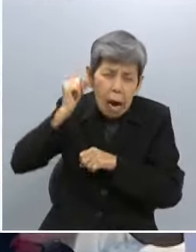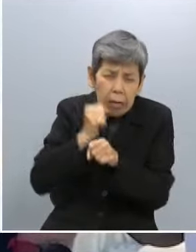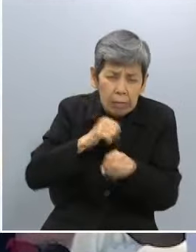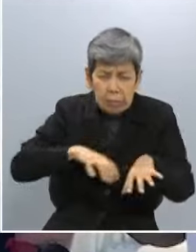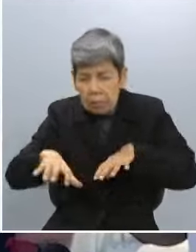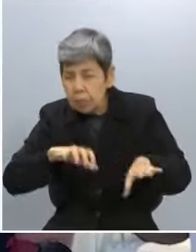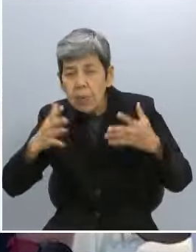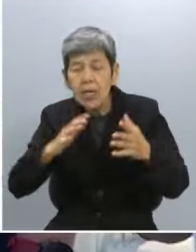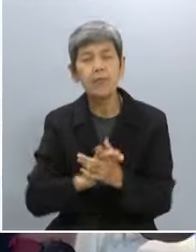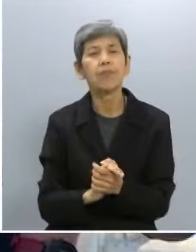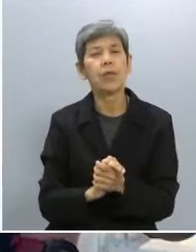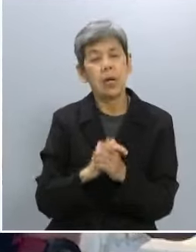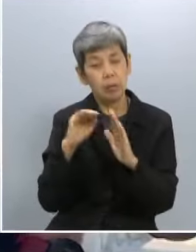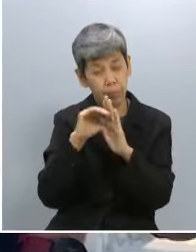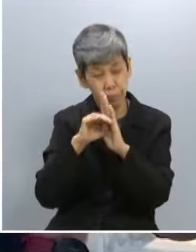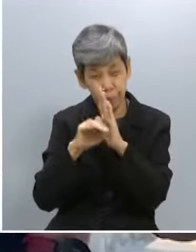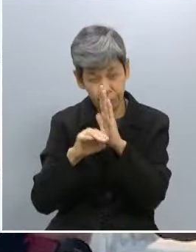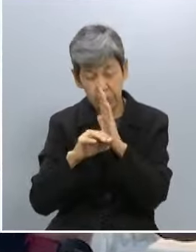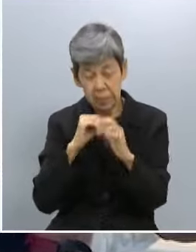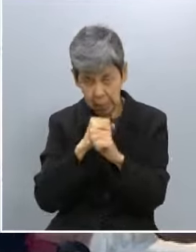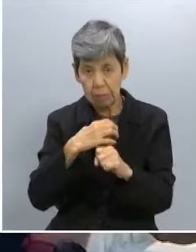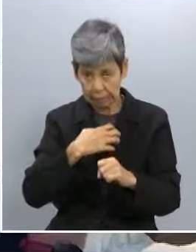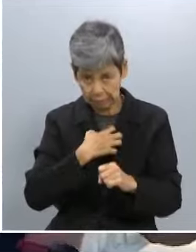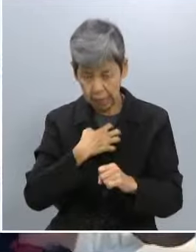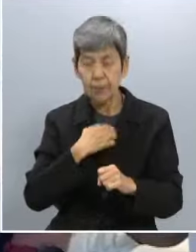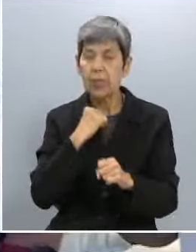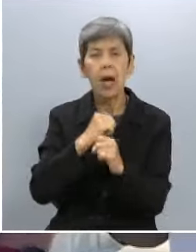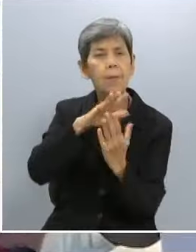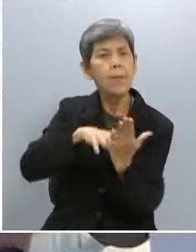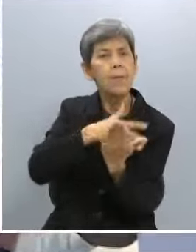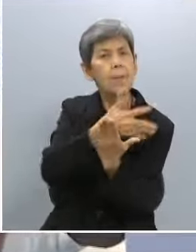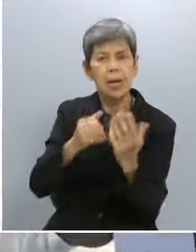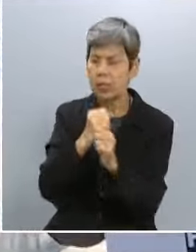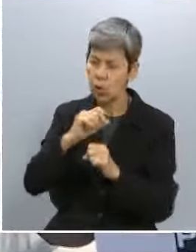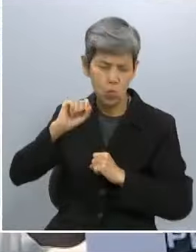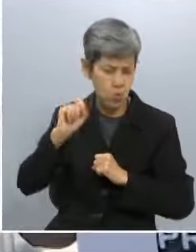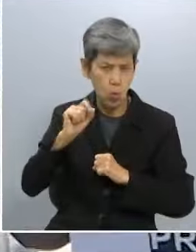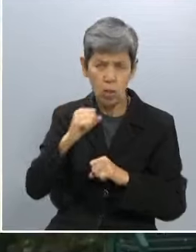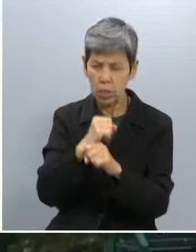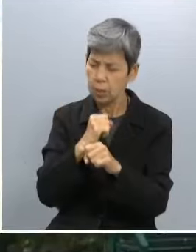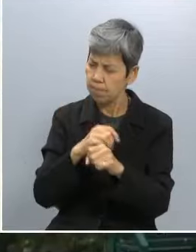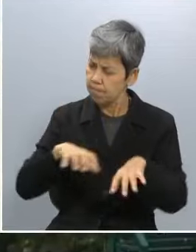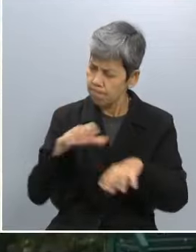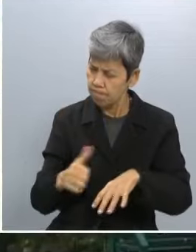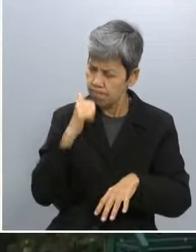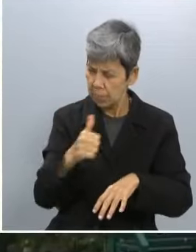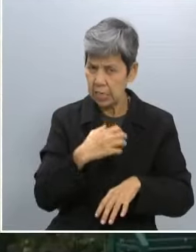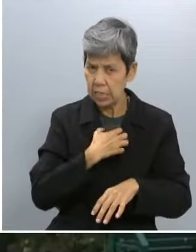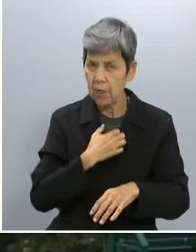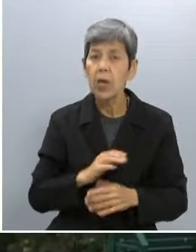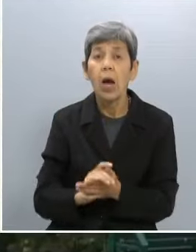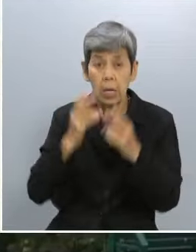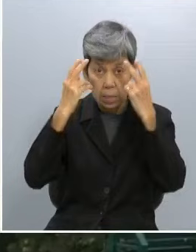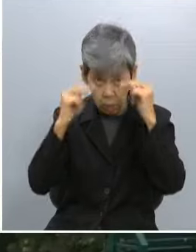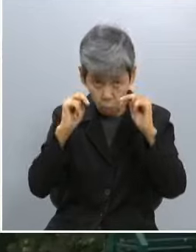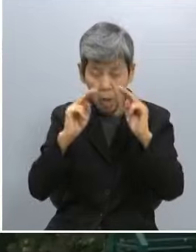และกำหนดมาตรการให้มีการจัดทำแผนฉุกเฉินที่มีประสิทธิภาพโดยให้นายกมนตรีและ